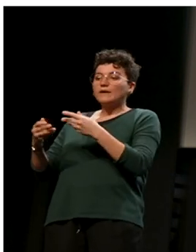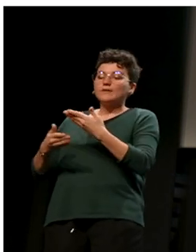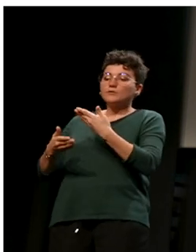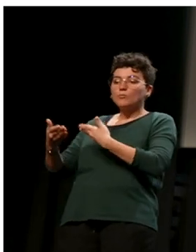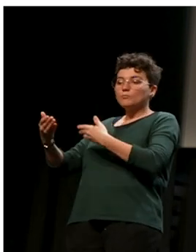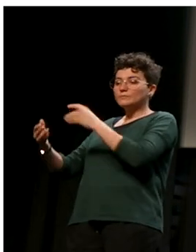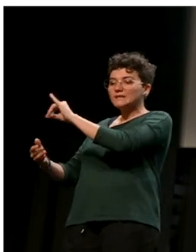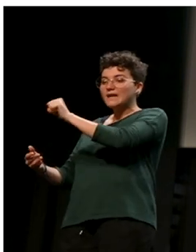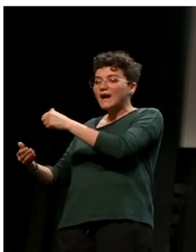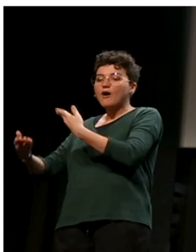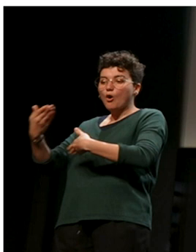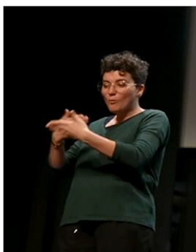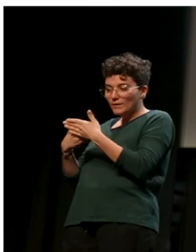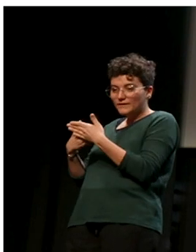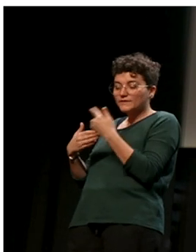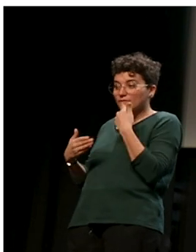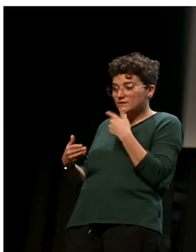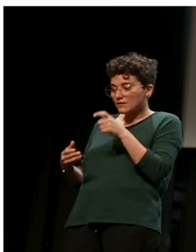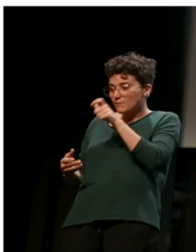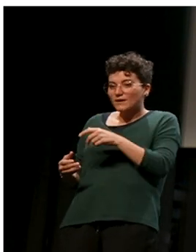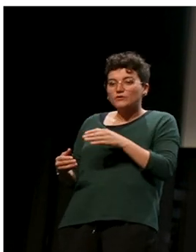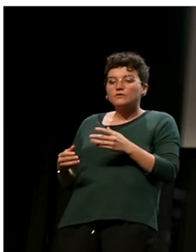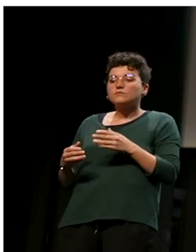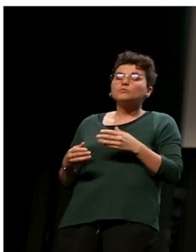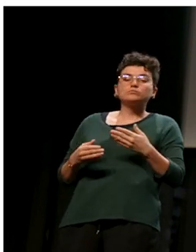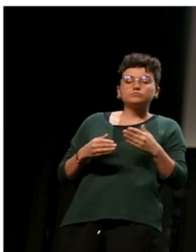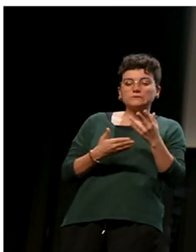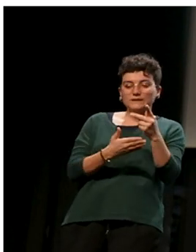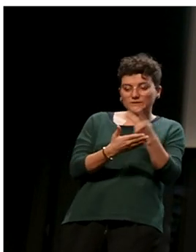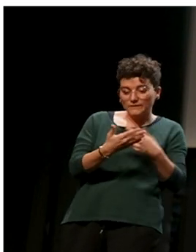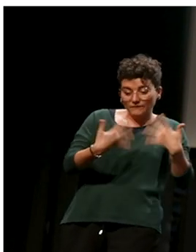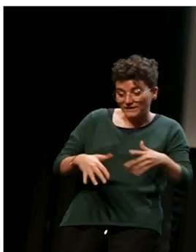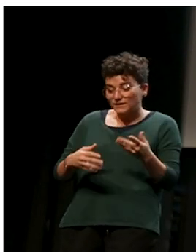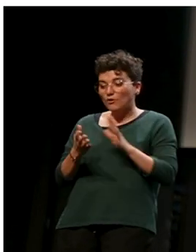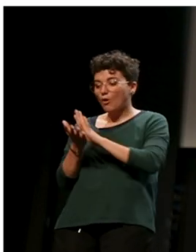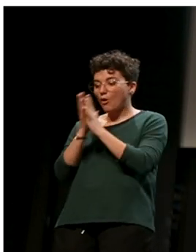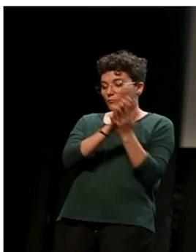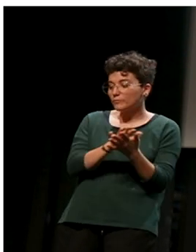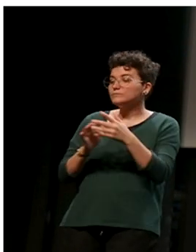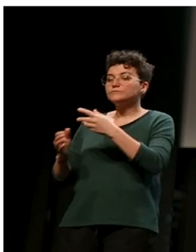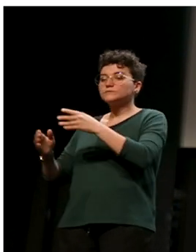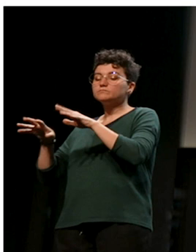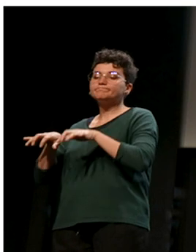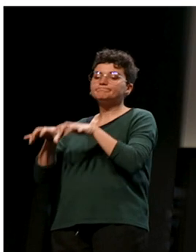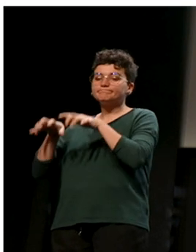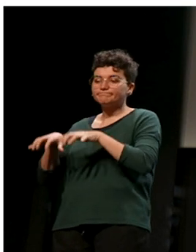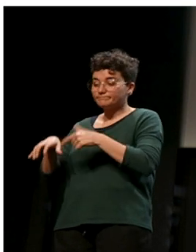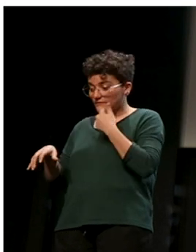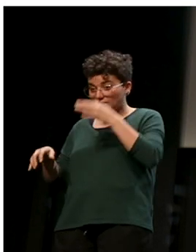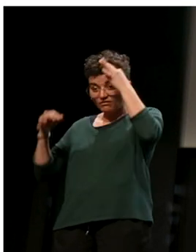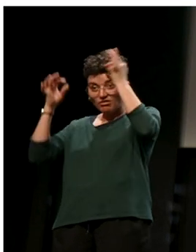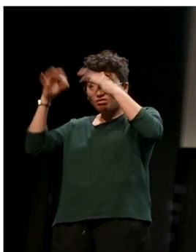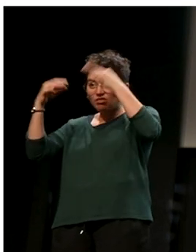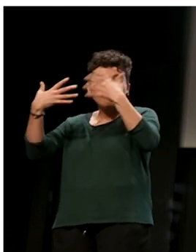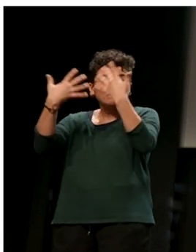la créativité. Ce que Erwan dit quand on dit, oui, c'est pas l'appareil photo qui fait la photo. L'appareil photo est un outil, il y a l'œil, et tout le monde peut faire des